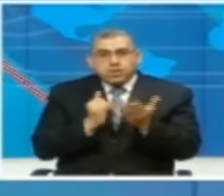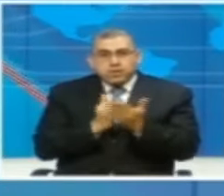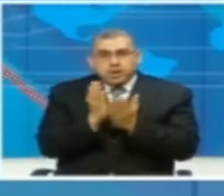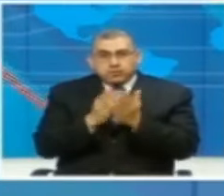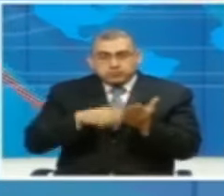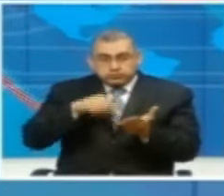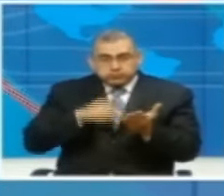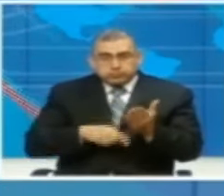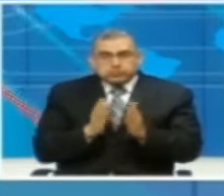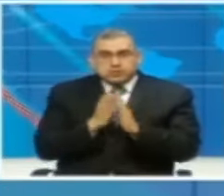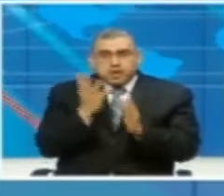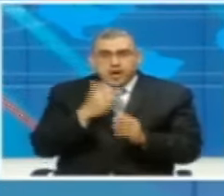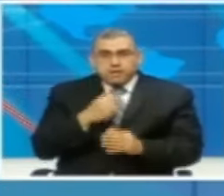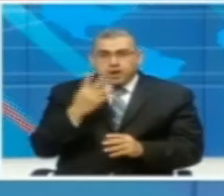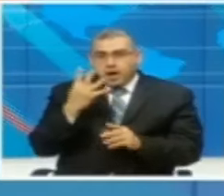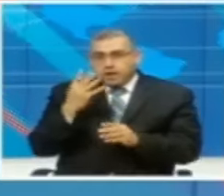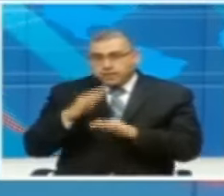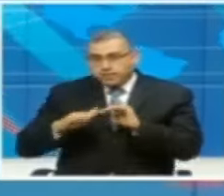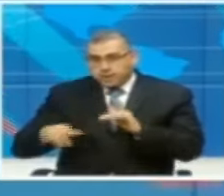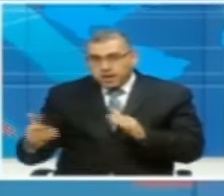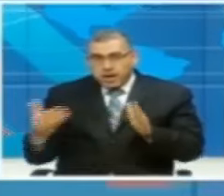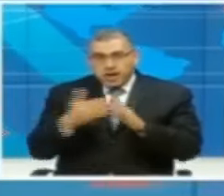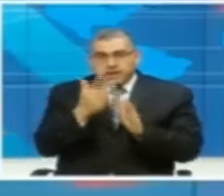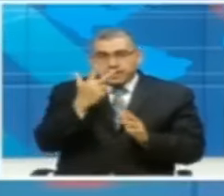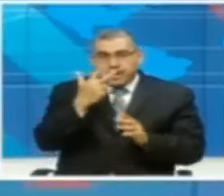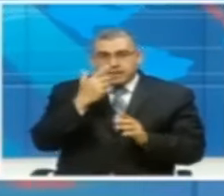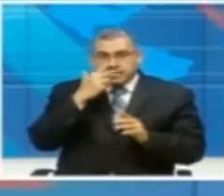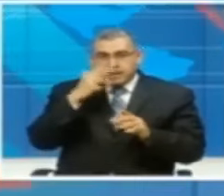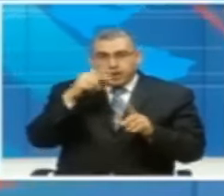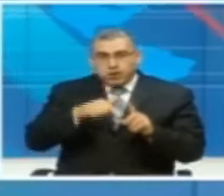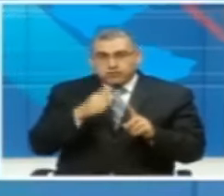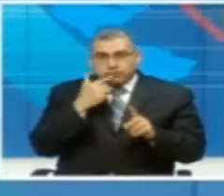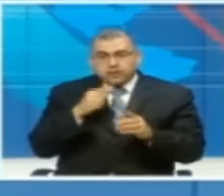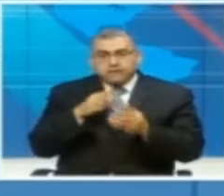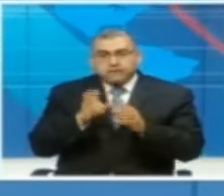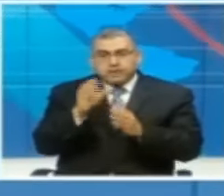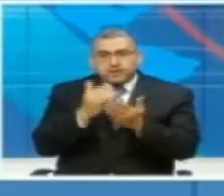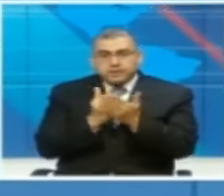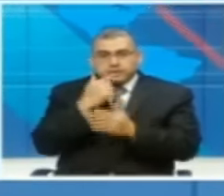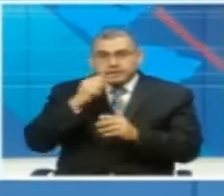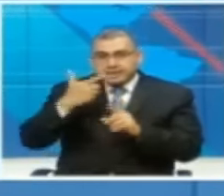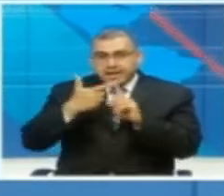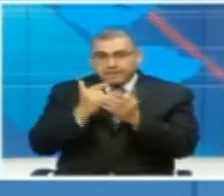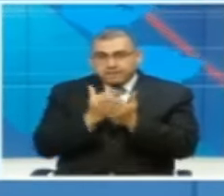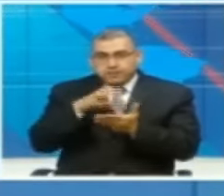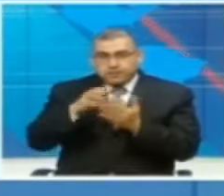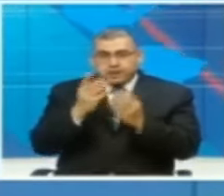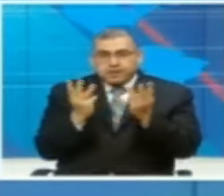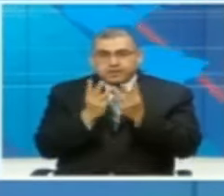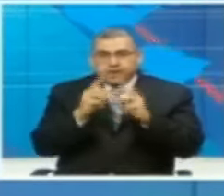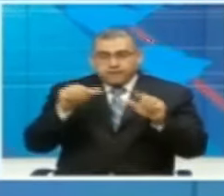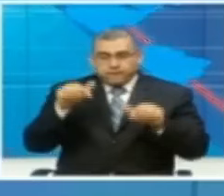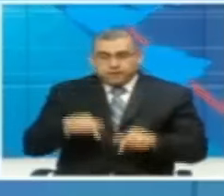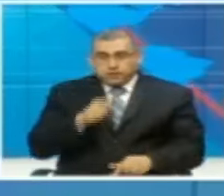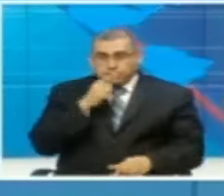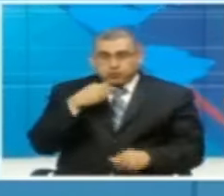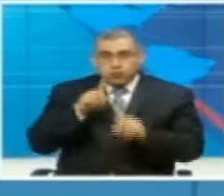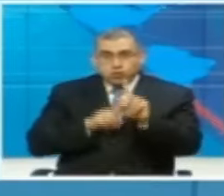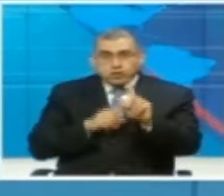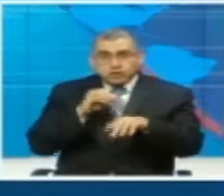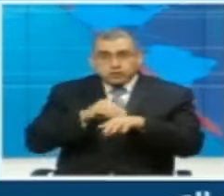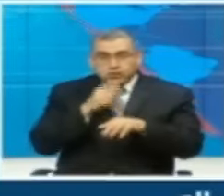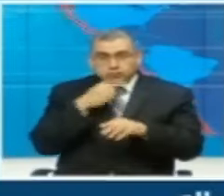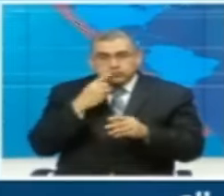والمقررة للصفوف من الرابع الابتدائي حتى الثالث الثانوي للفصل الدراسي الثاني على موقعها الإلكتروني. وأكد الوزير